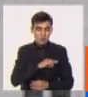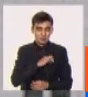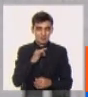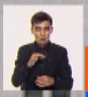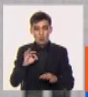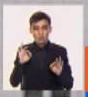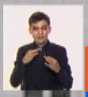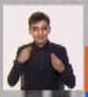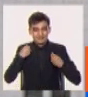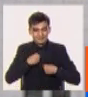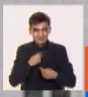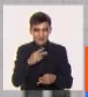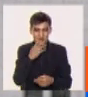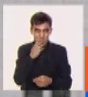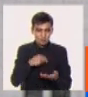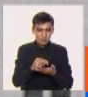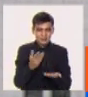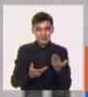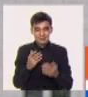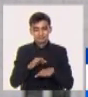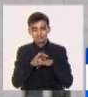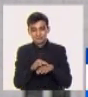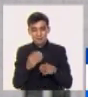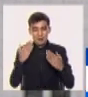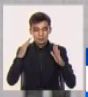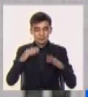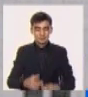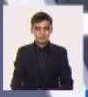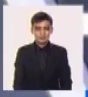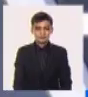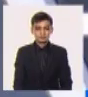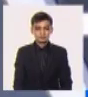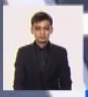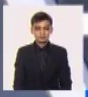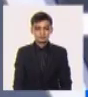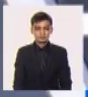осеннюю одежду или сводить ребенка на аттракционы. Аскар. Спасибо, Зарина.